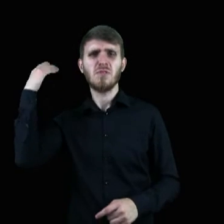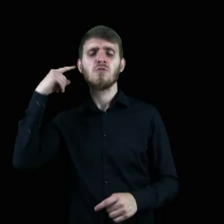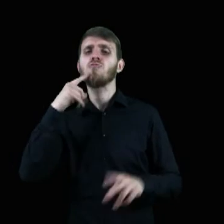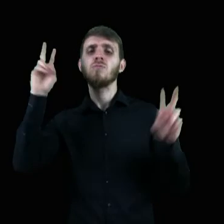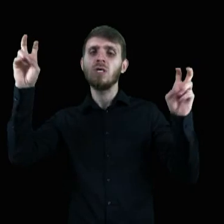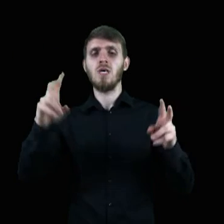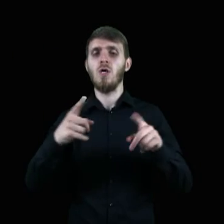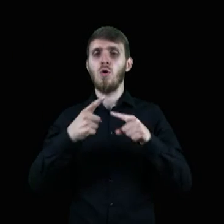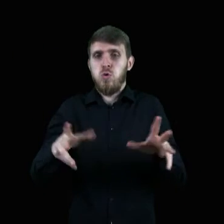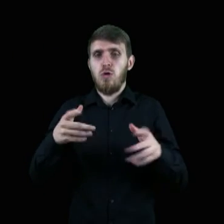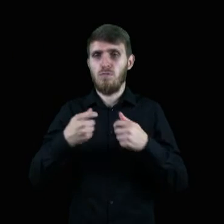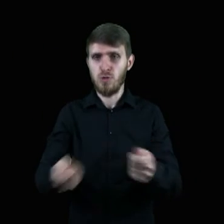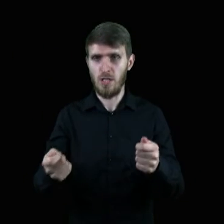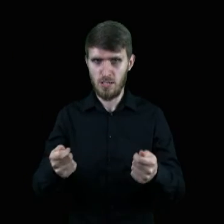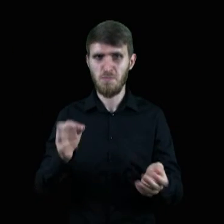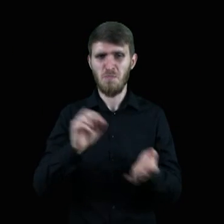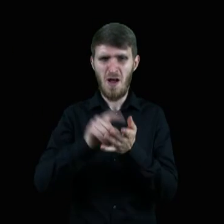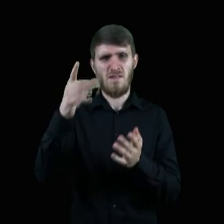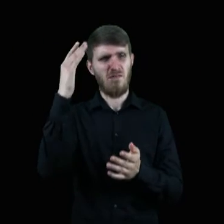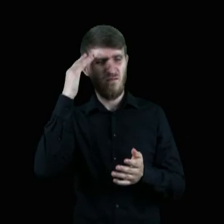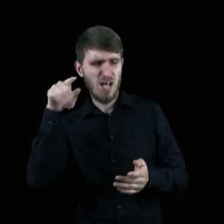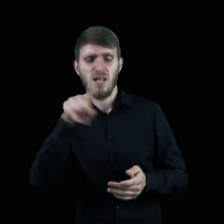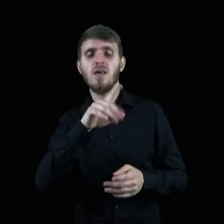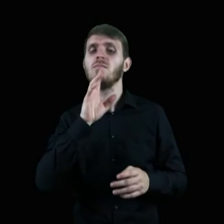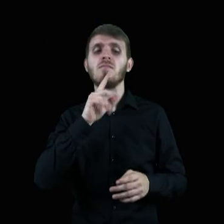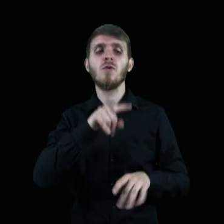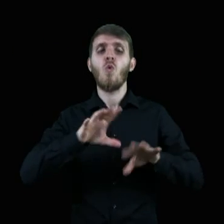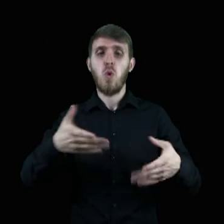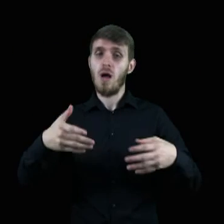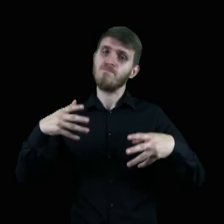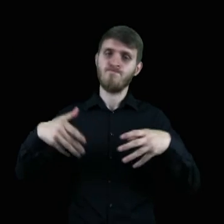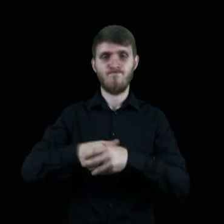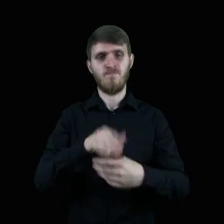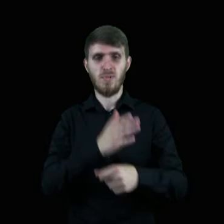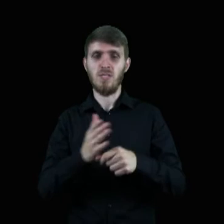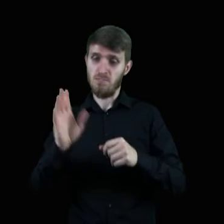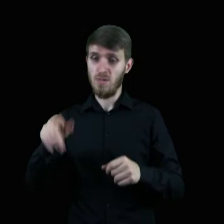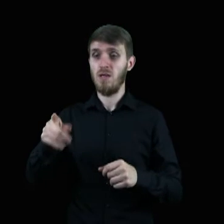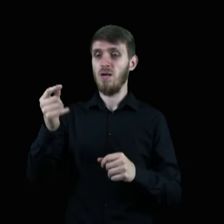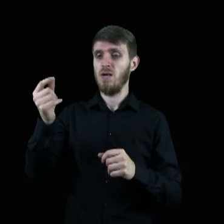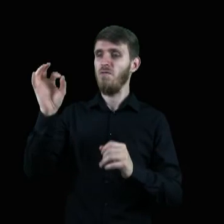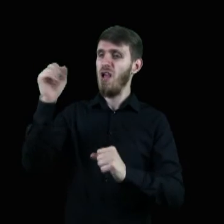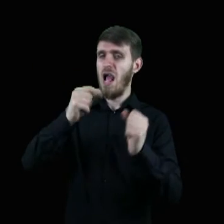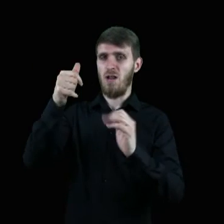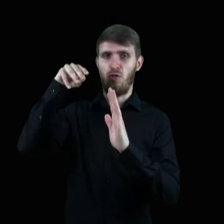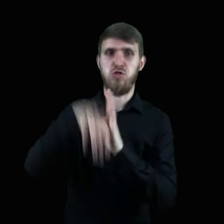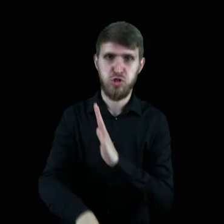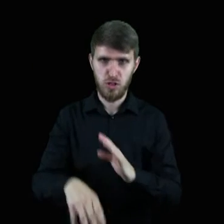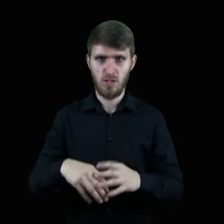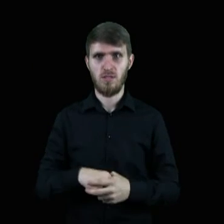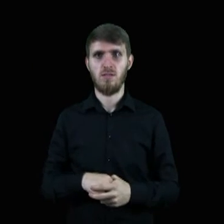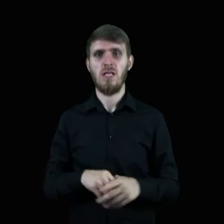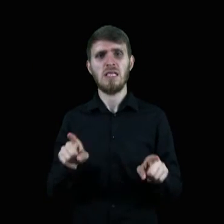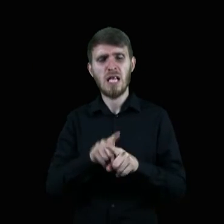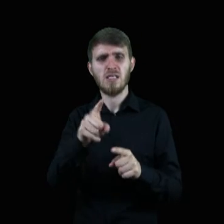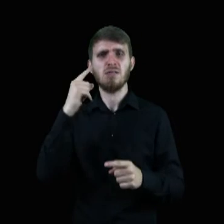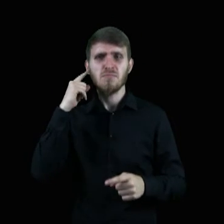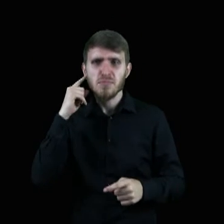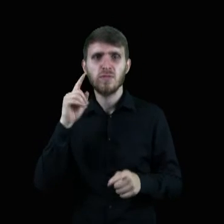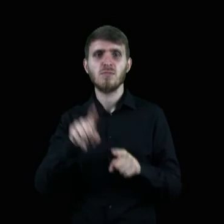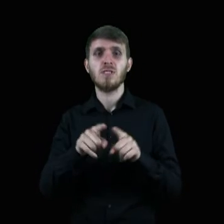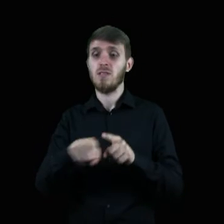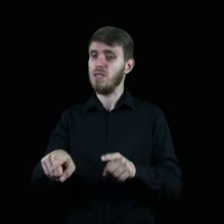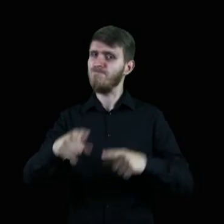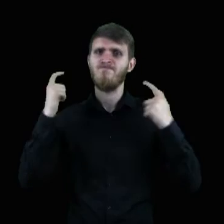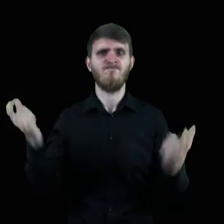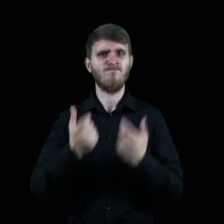Zapewne słyszeliście określenie sprzedaż krótka i pewnie rozumiecie, że generalnie oznacza ona zakład, że cena danej akcji spadnie i być może natknęliście się